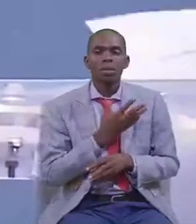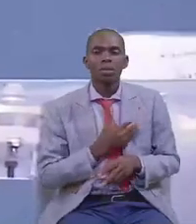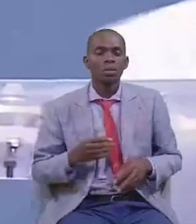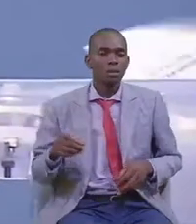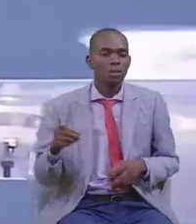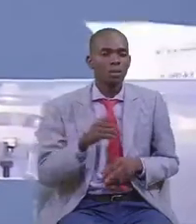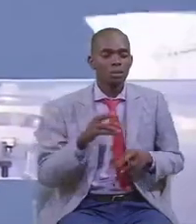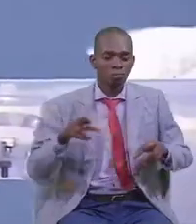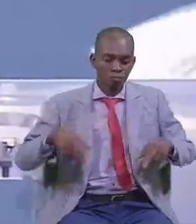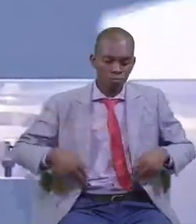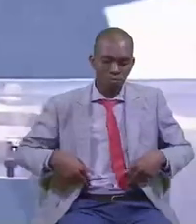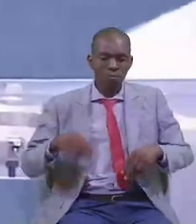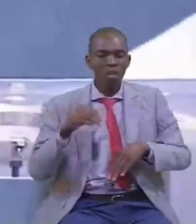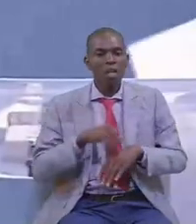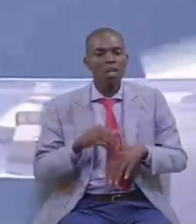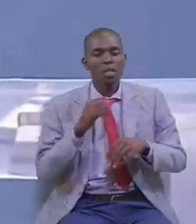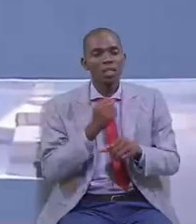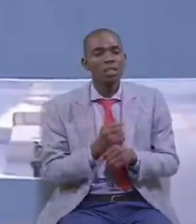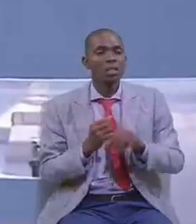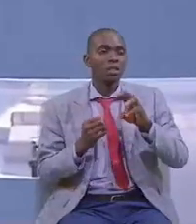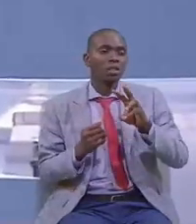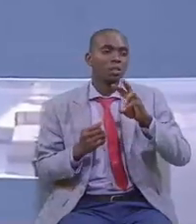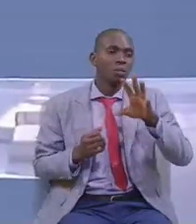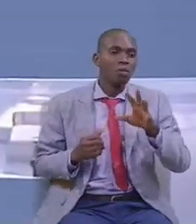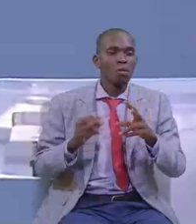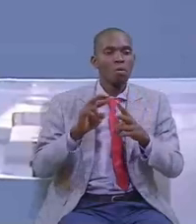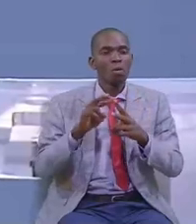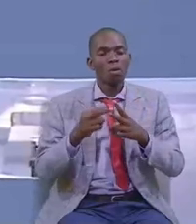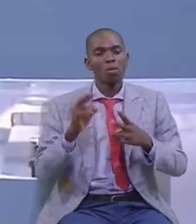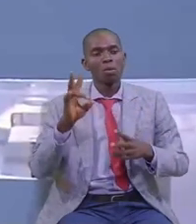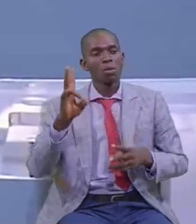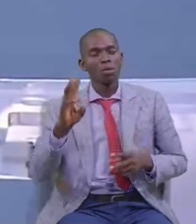Et ils prennent la retraite à 65 ans ou à 70 ans.